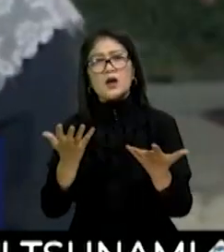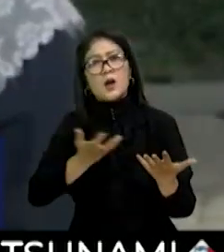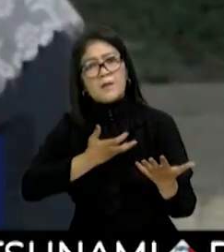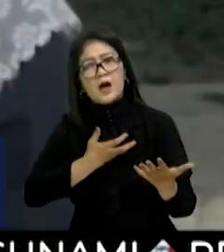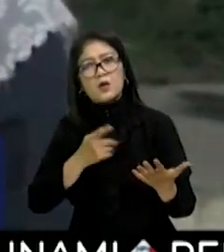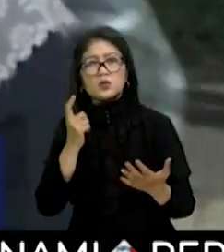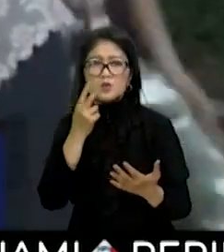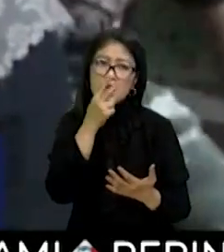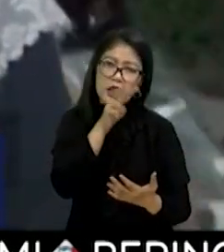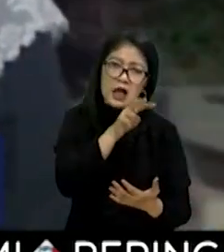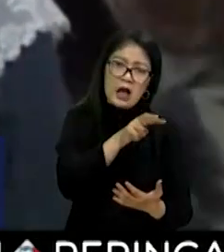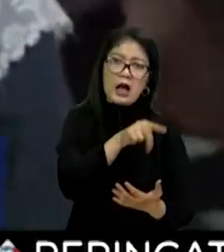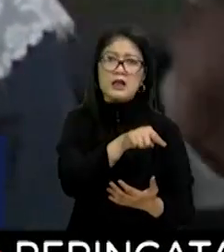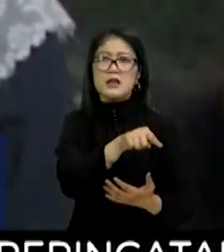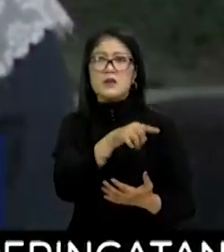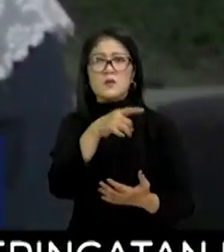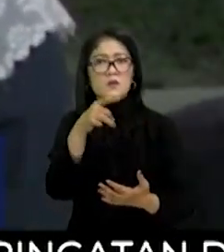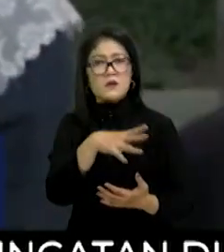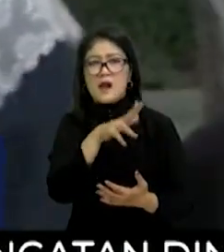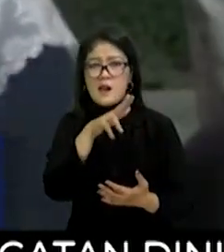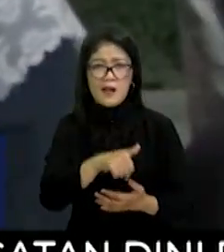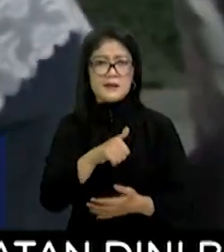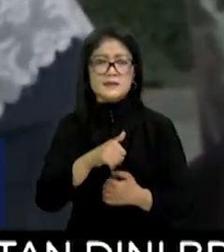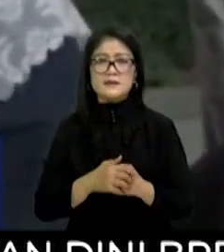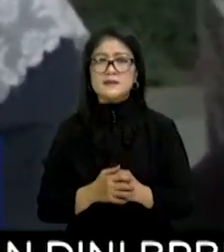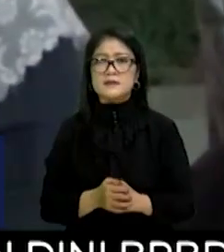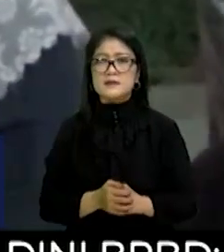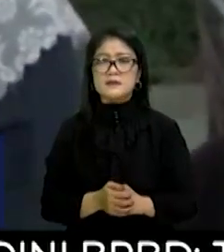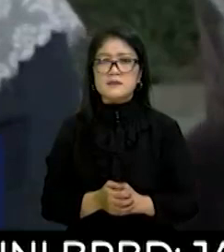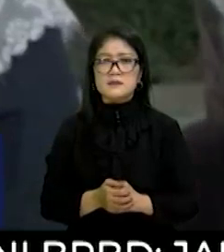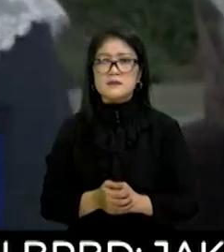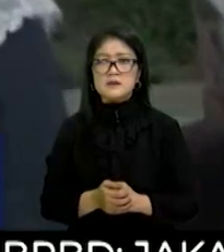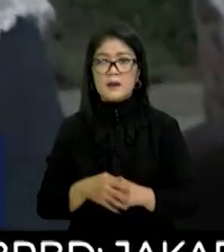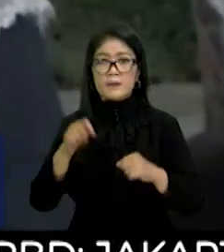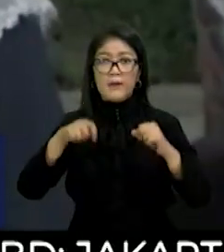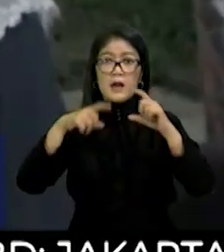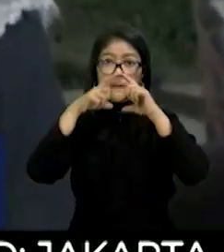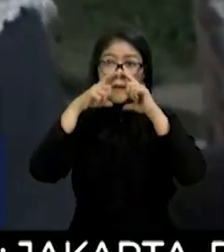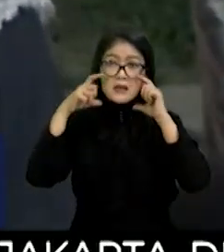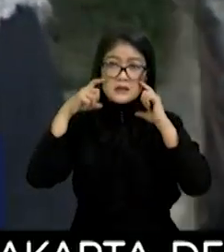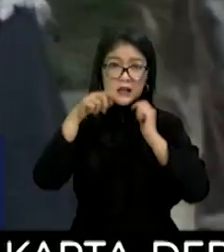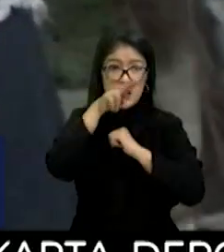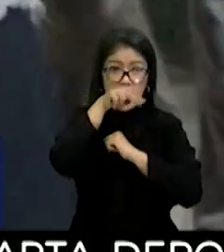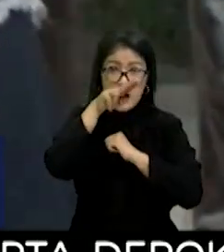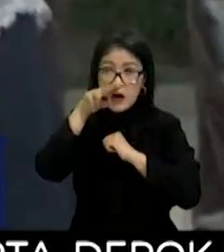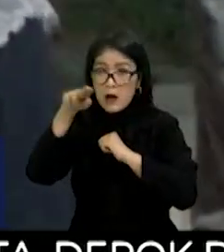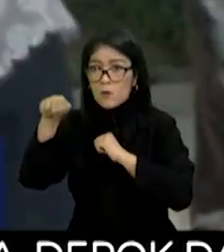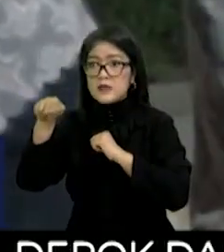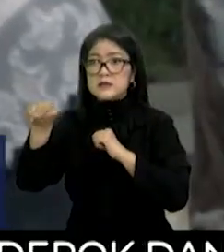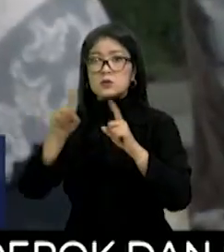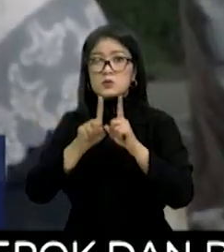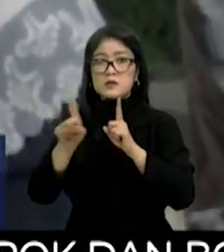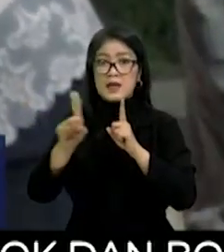harusnya lebih bertanya lagi untuk pemakaian maskernya juga ya untuk sosialisasinya juga